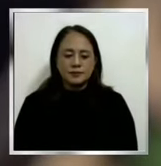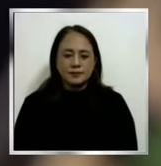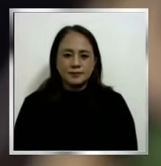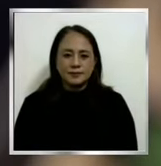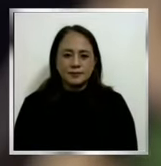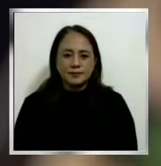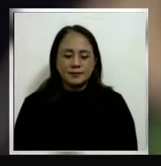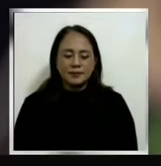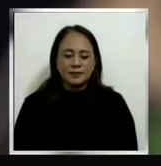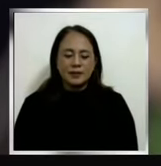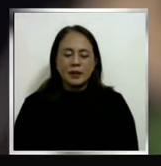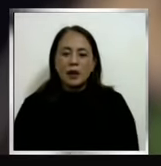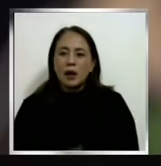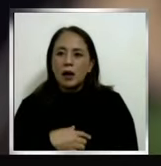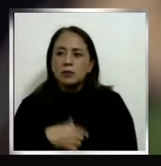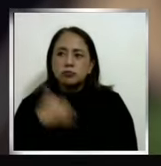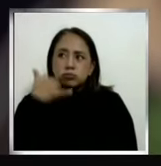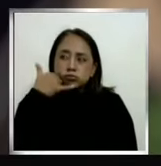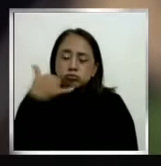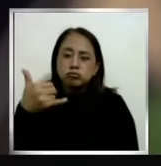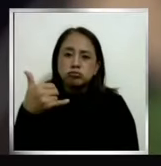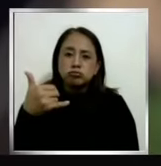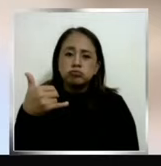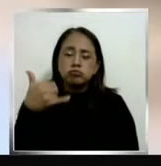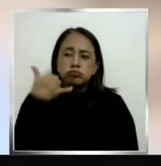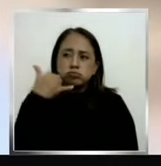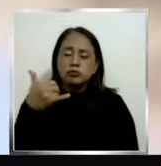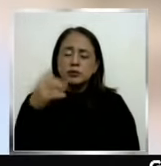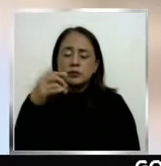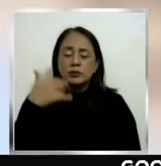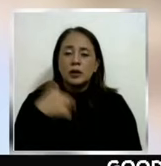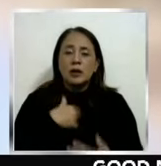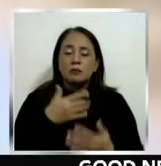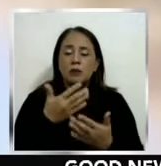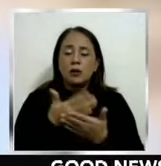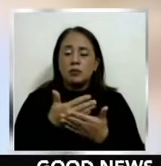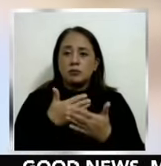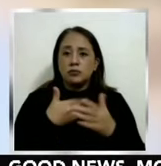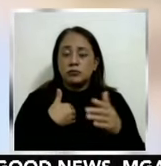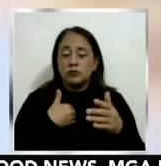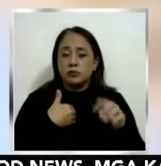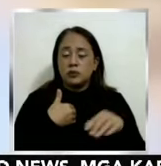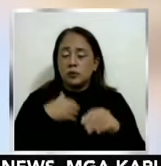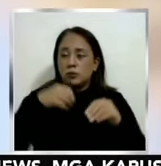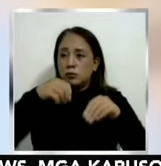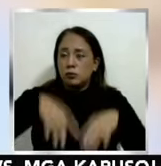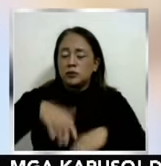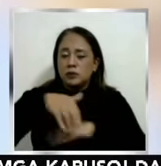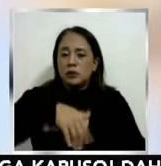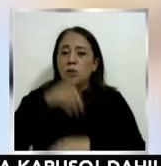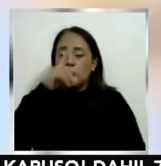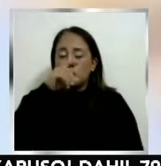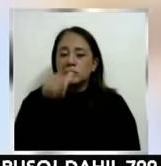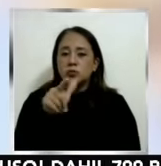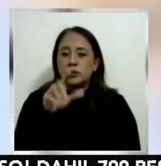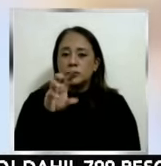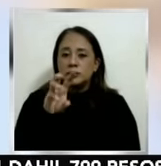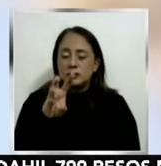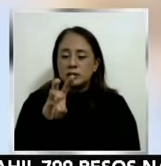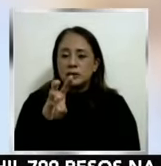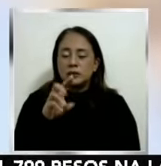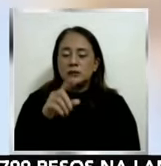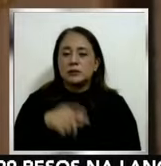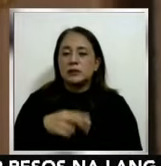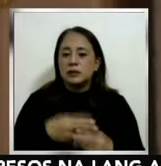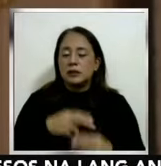Nakatawag pa raw sa telepono bago nawala nitong Biyernes ng gabi, March 10, ang 26 anyos na si Ralph Matthew Peredo.